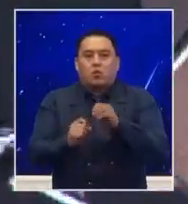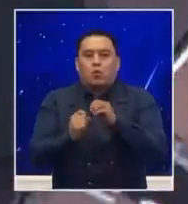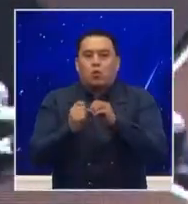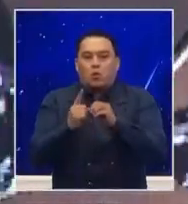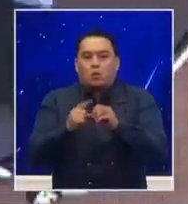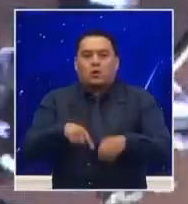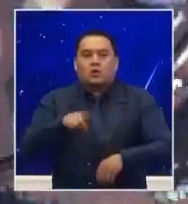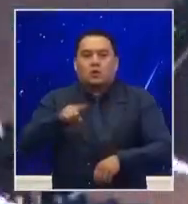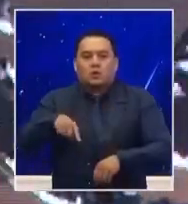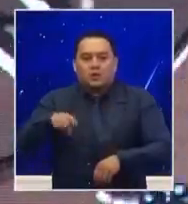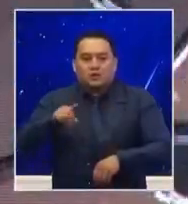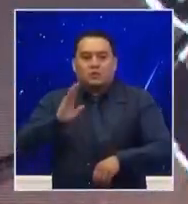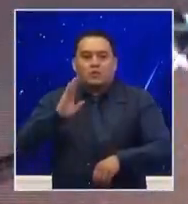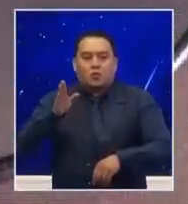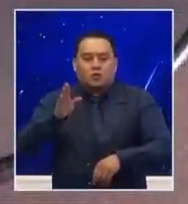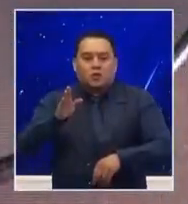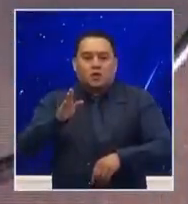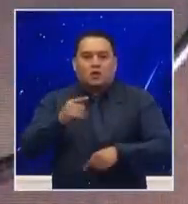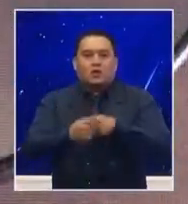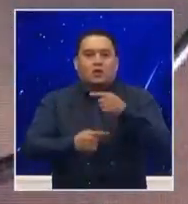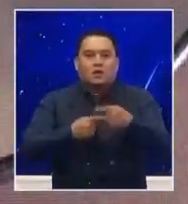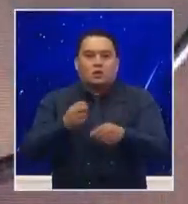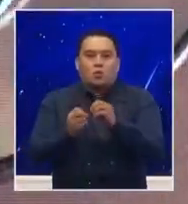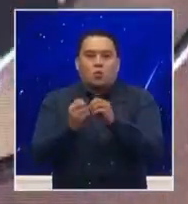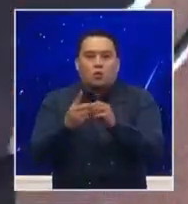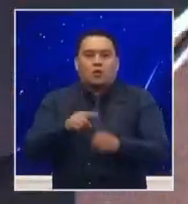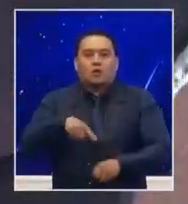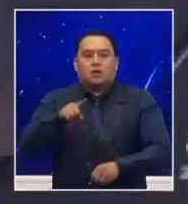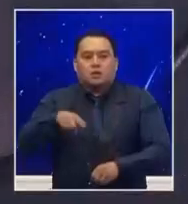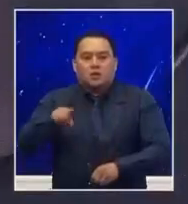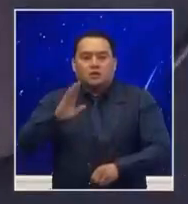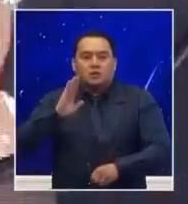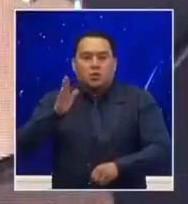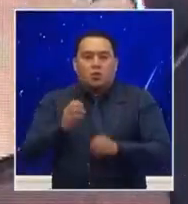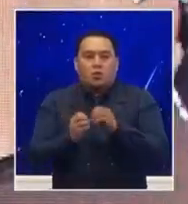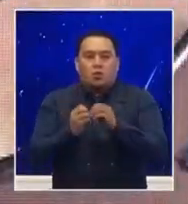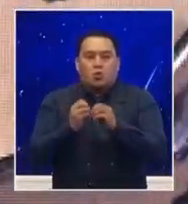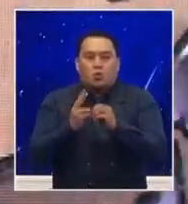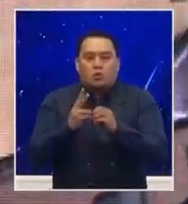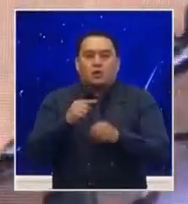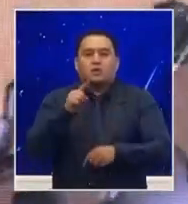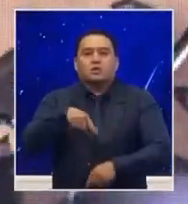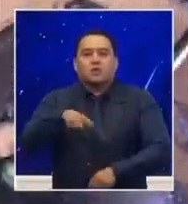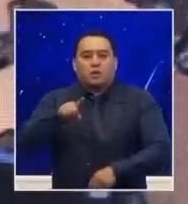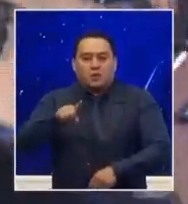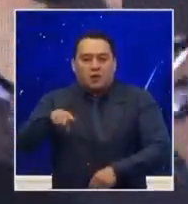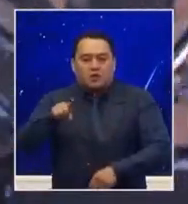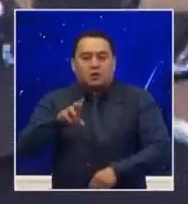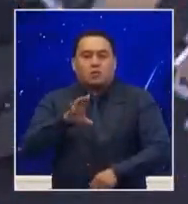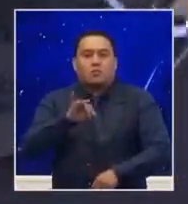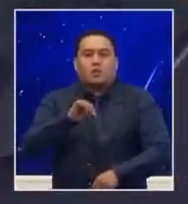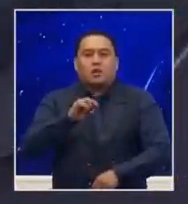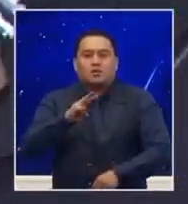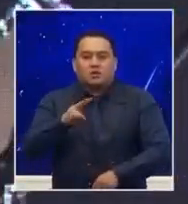болса, келесі жылы, Құдай қаласа, 12 номинация болады. 12-ші номинация Бейсен